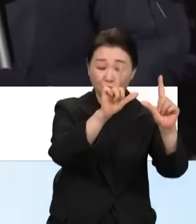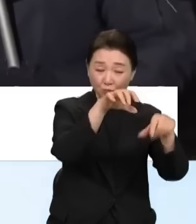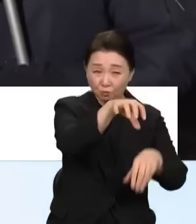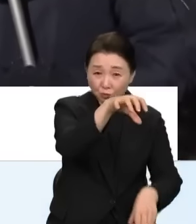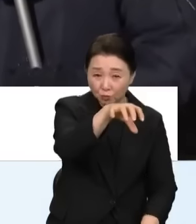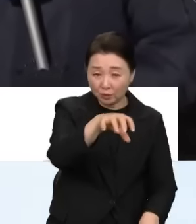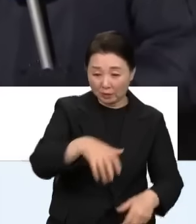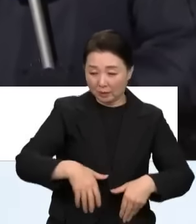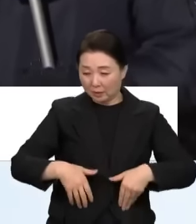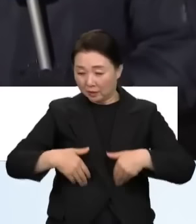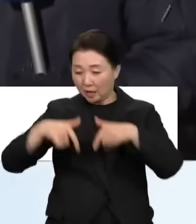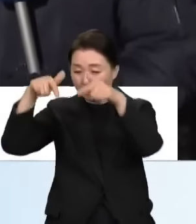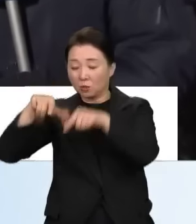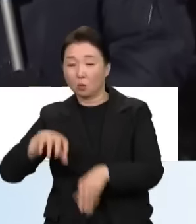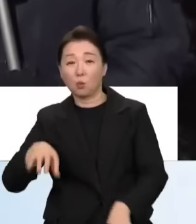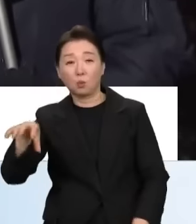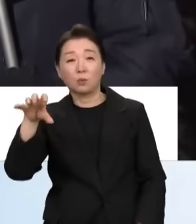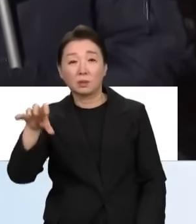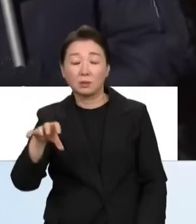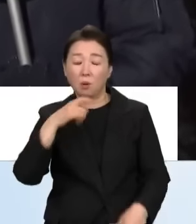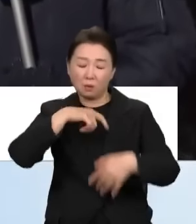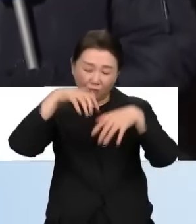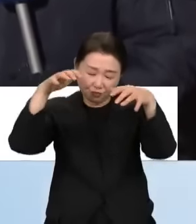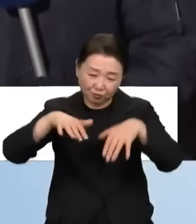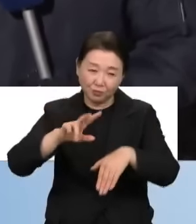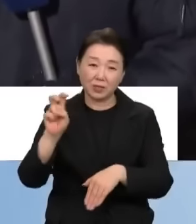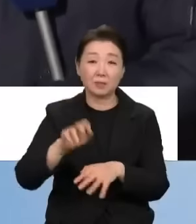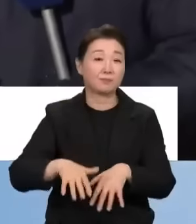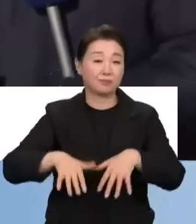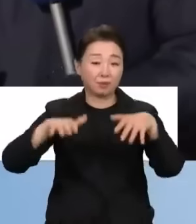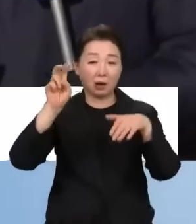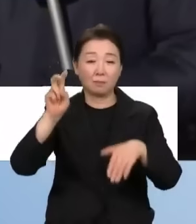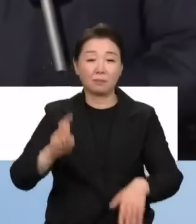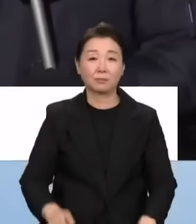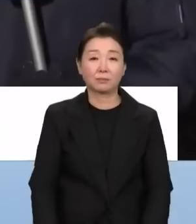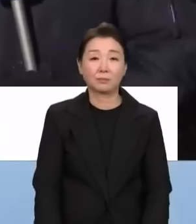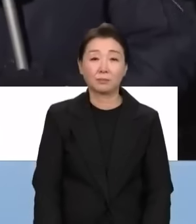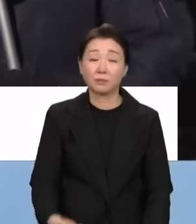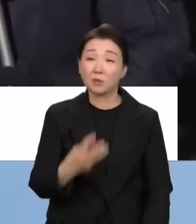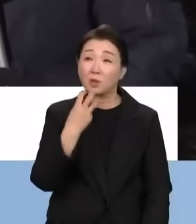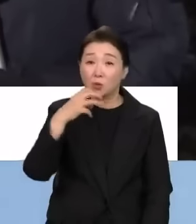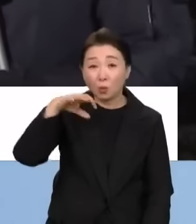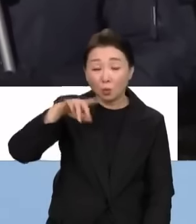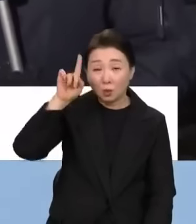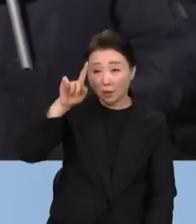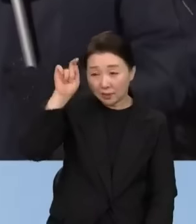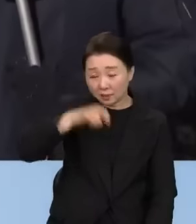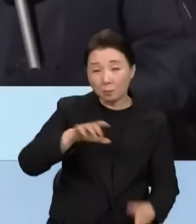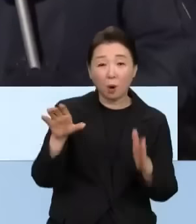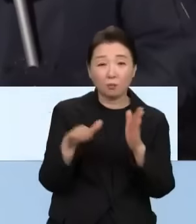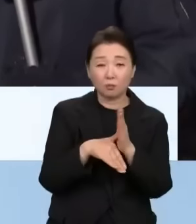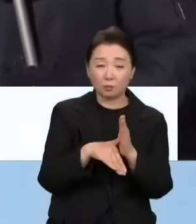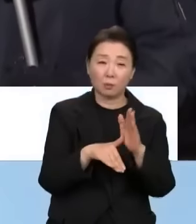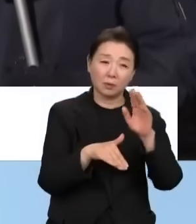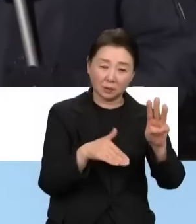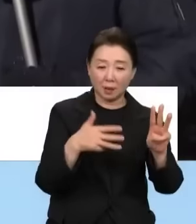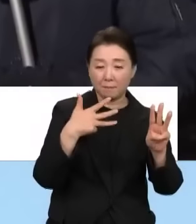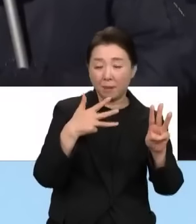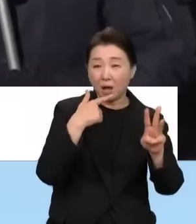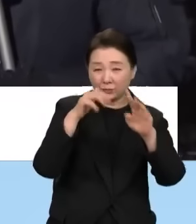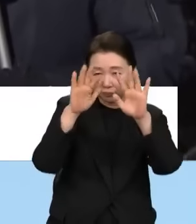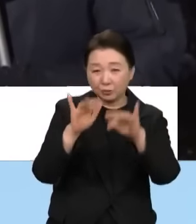경우에는 많은 곳에 20cm 이상 눈이 내리겠습니다. 서울에도 내일 새벽부터 3에서 8cm